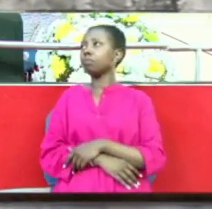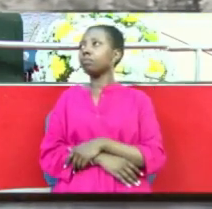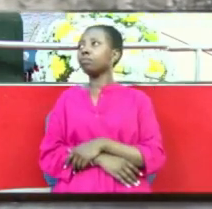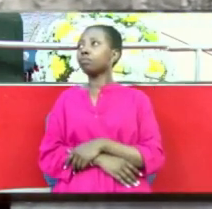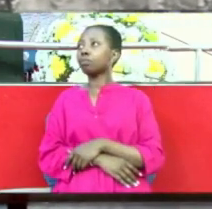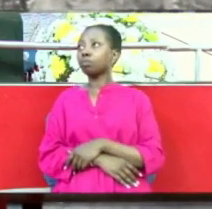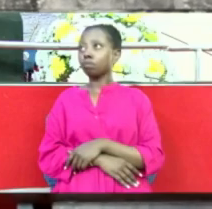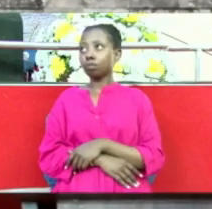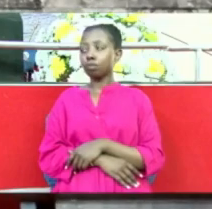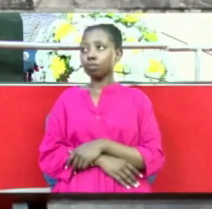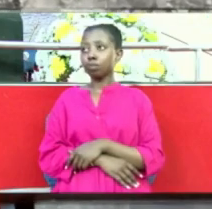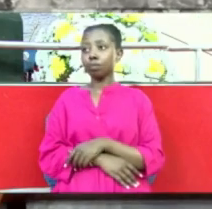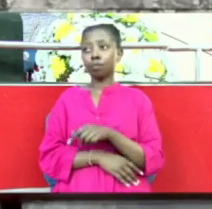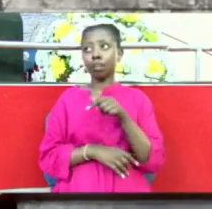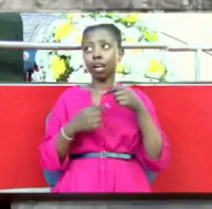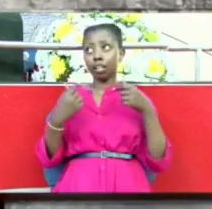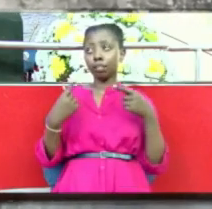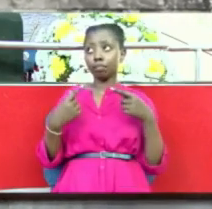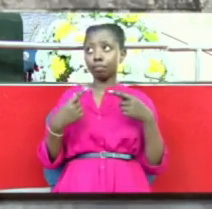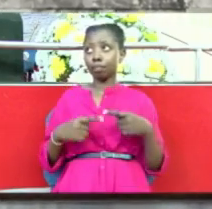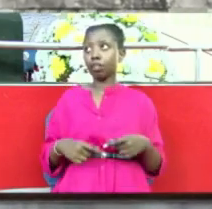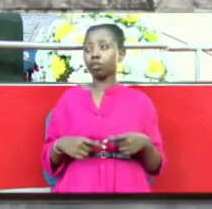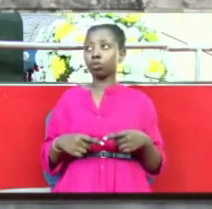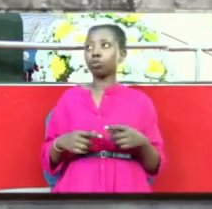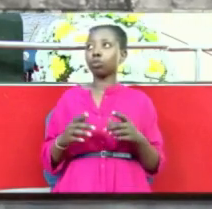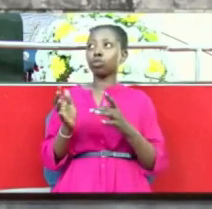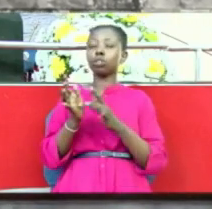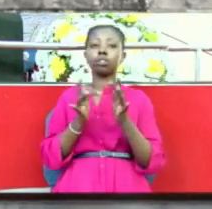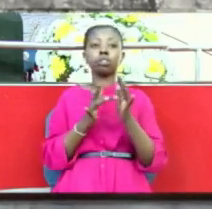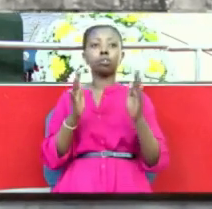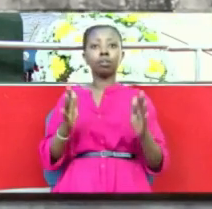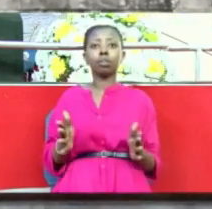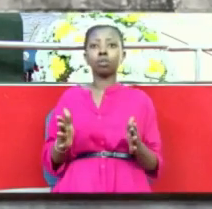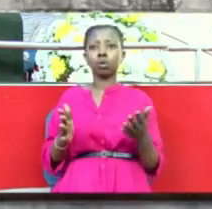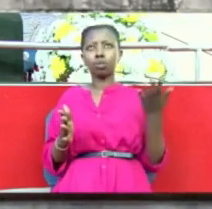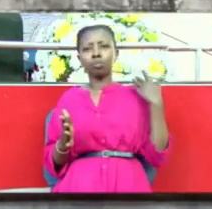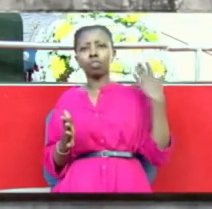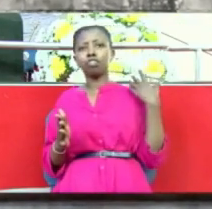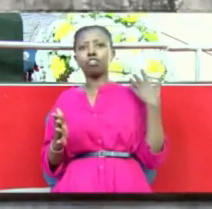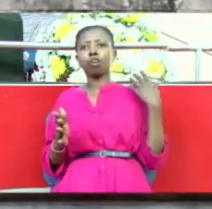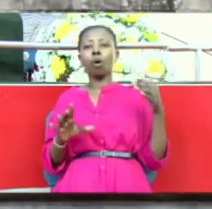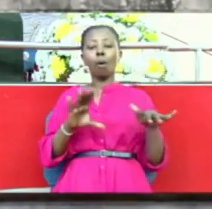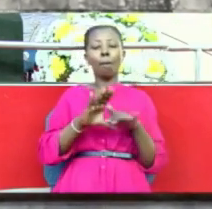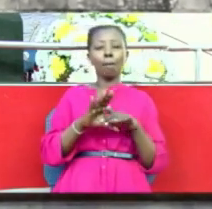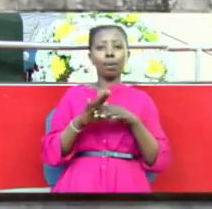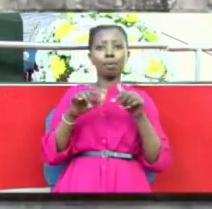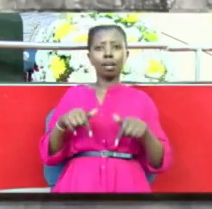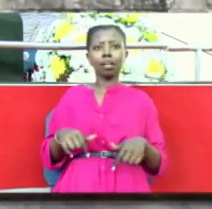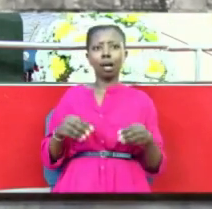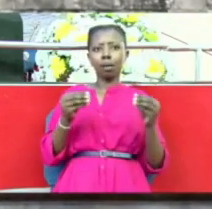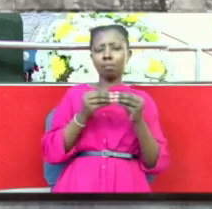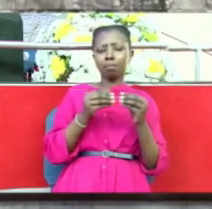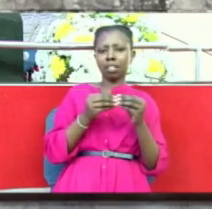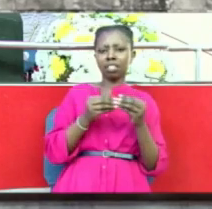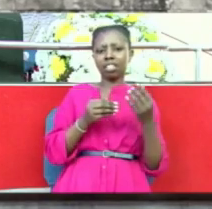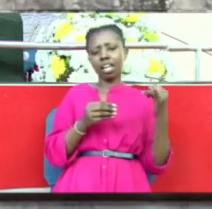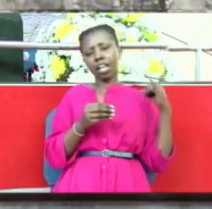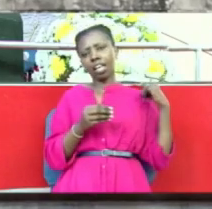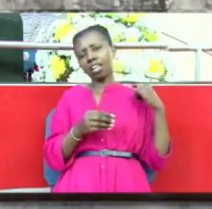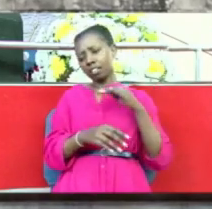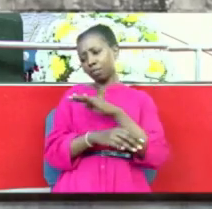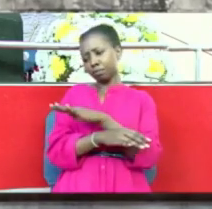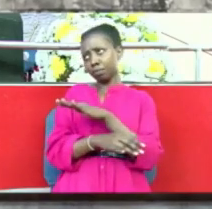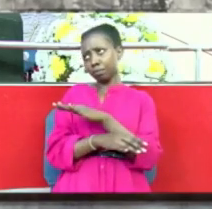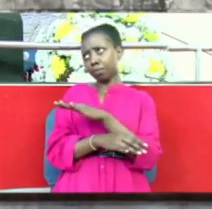Naye huyu naye ni Mkristo. Na kuna wakati alikuwa mshirika wetu. Nikakutana naye jana jioni tu, jioni tu.